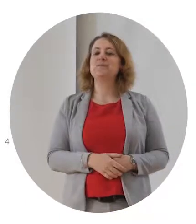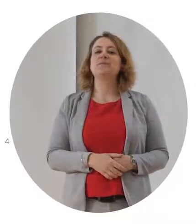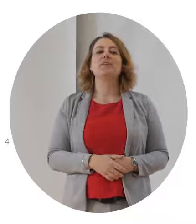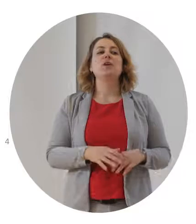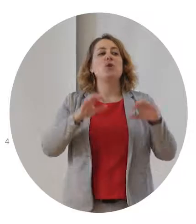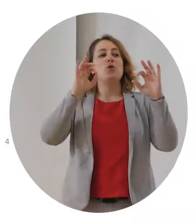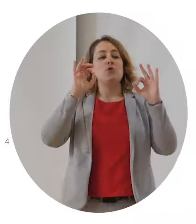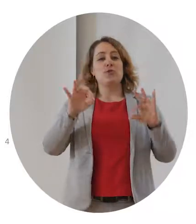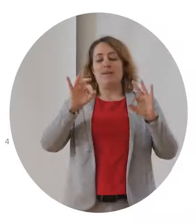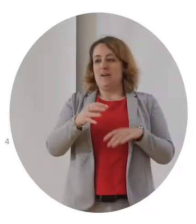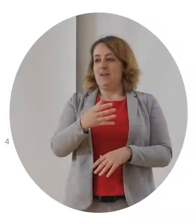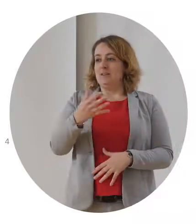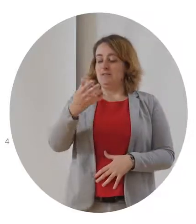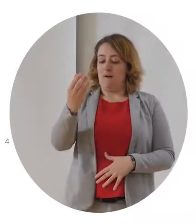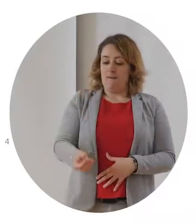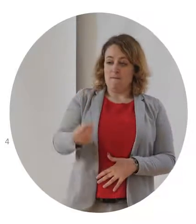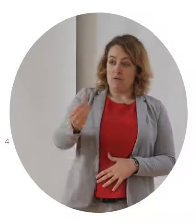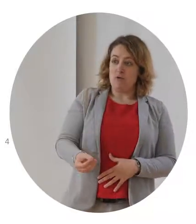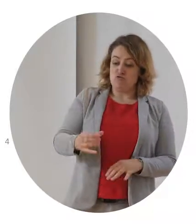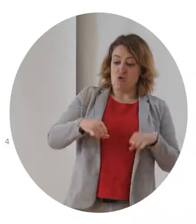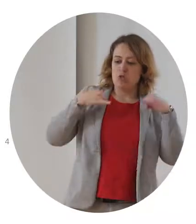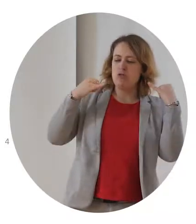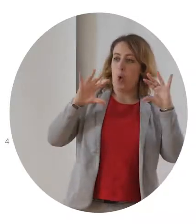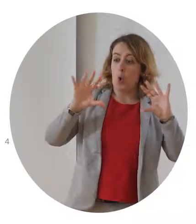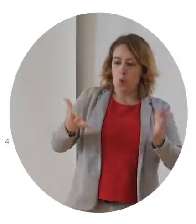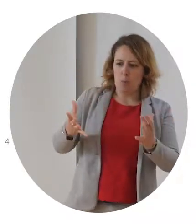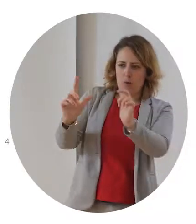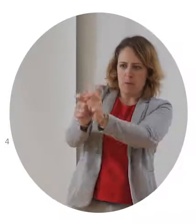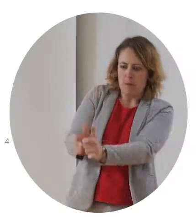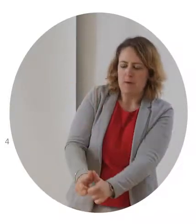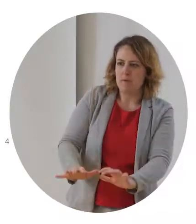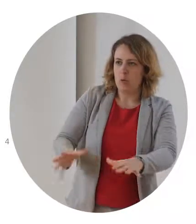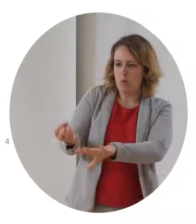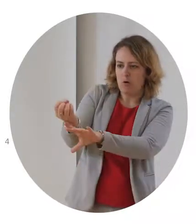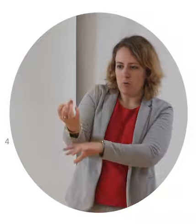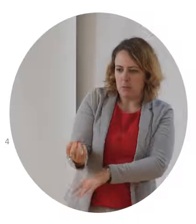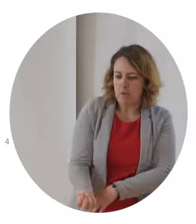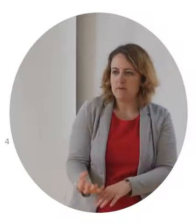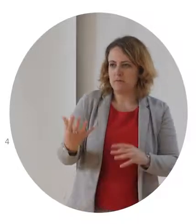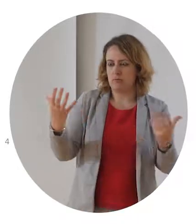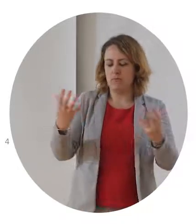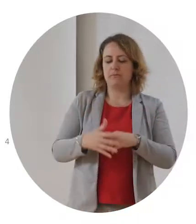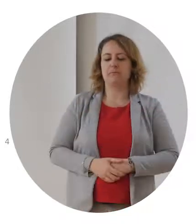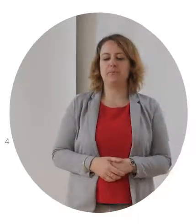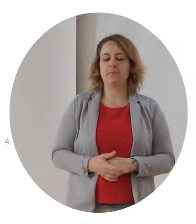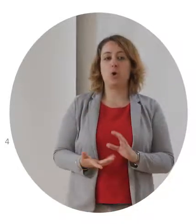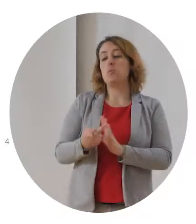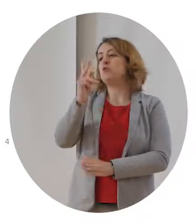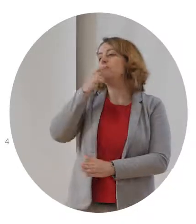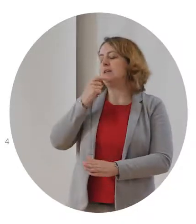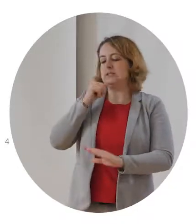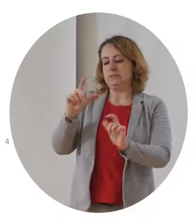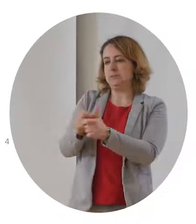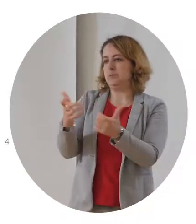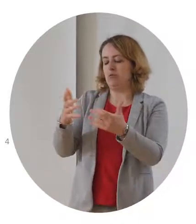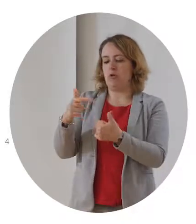Donc les signes d'alerte chez les enfants plus jeunes, ce qui est vraiment donc le plus important et ce qui se repère assez facilement, c'est tout ce qui